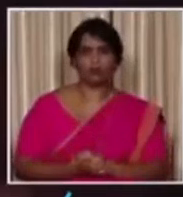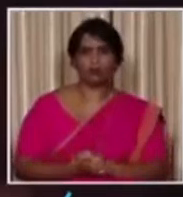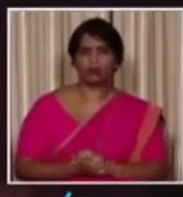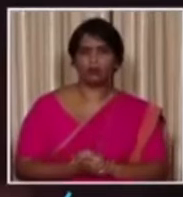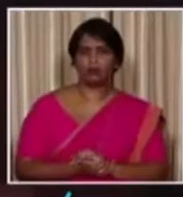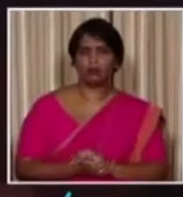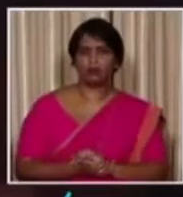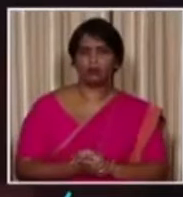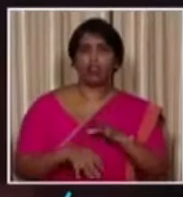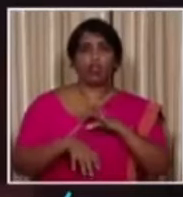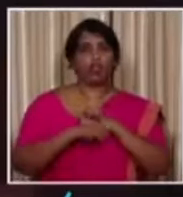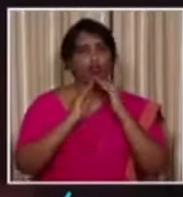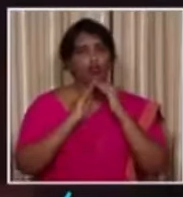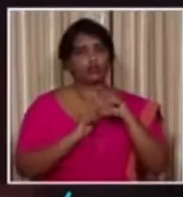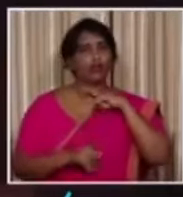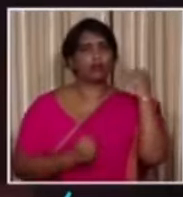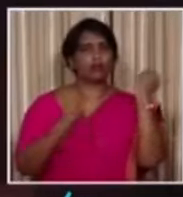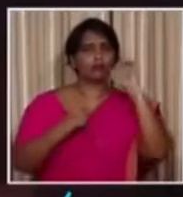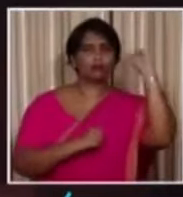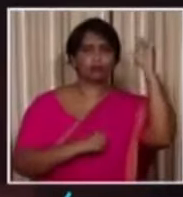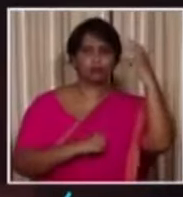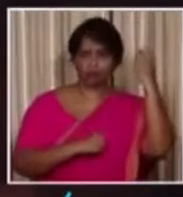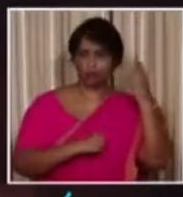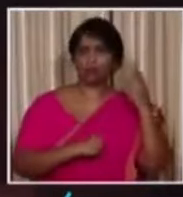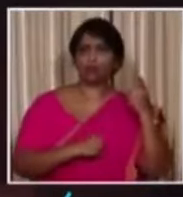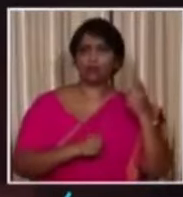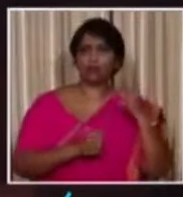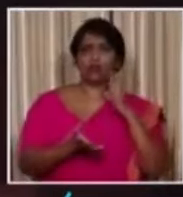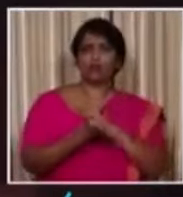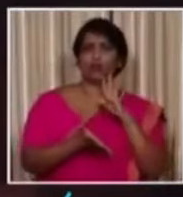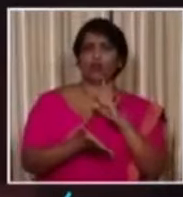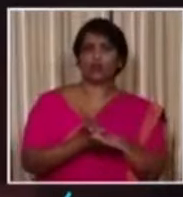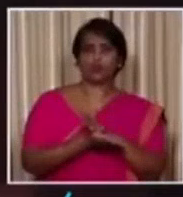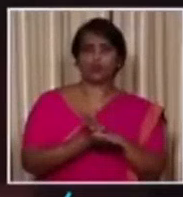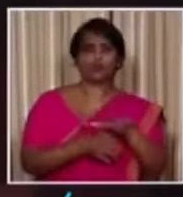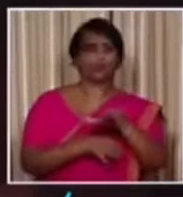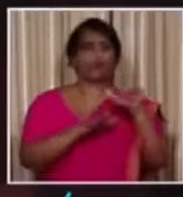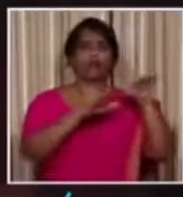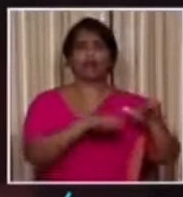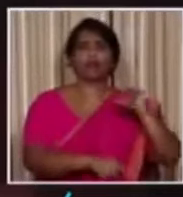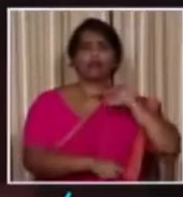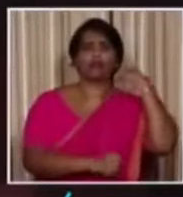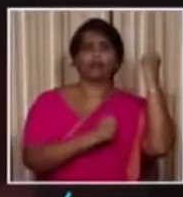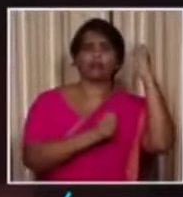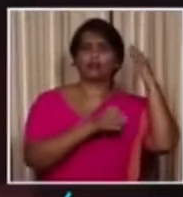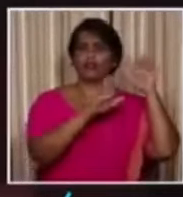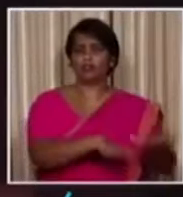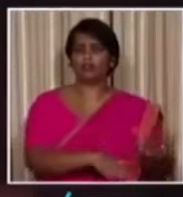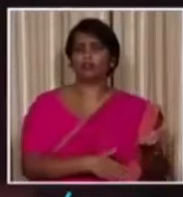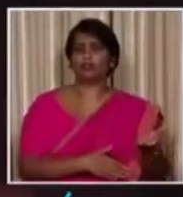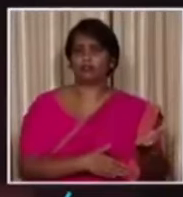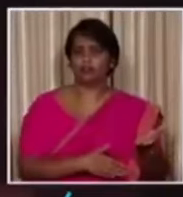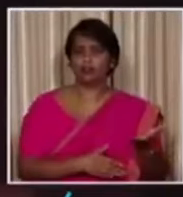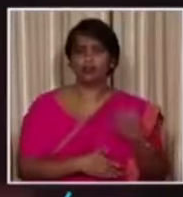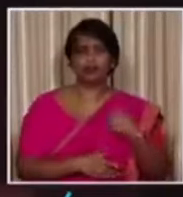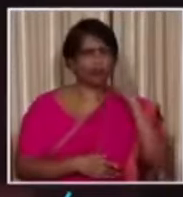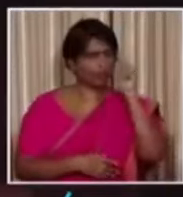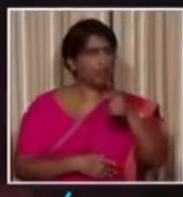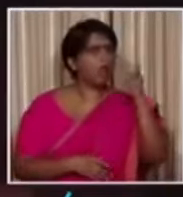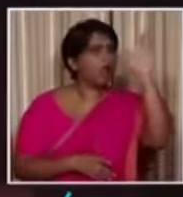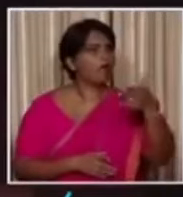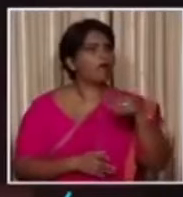මේ රෝහල් වල ඇම්බියුලන්ස් ඇවිල්ලා ඒ උත්සව තියෙන භූමියේ නතර කරගෙන ඉන්නවා. මමම ගිහිල්ලා